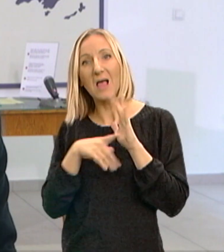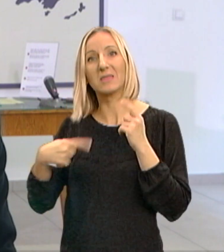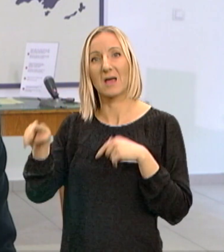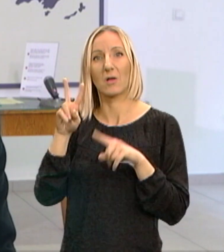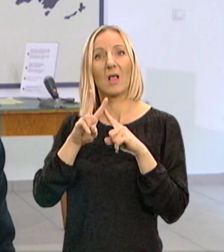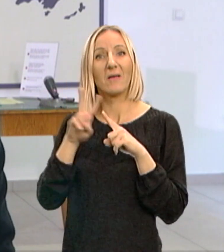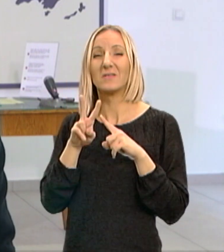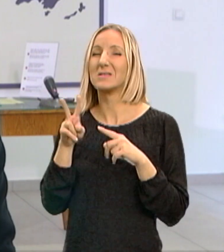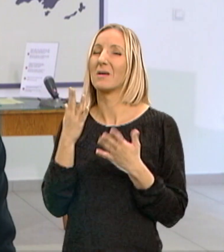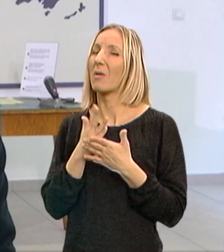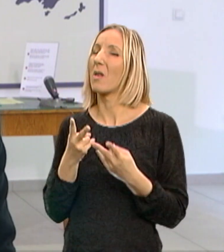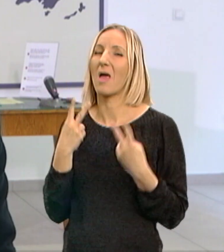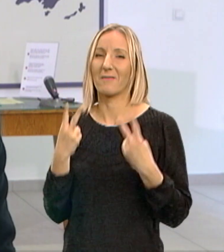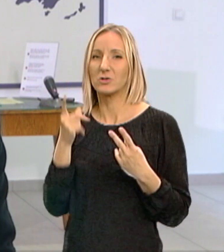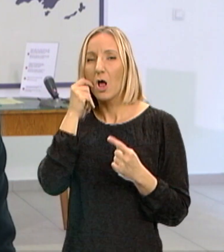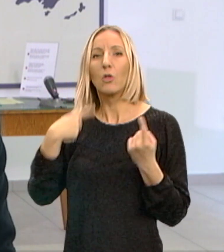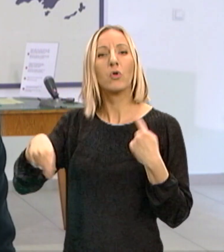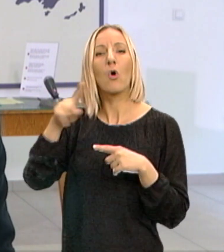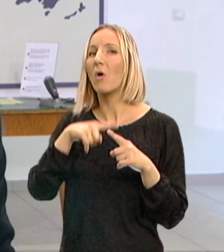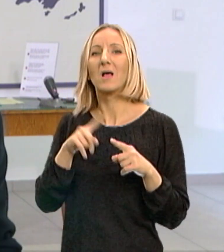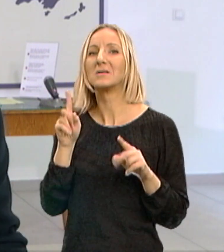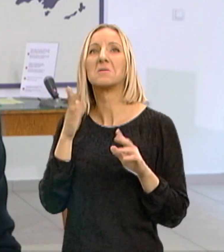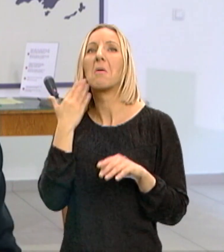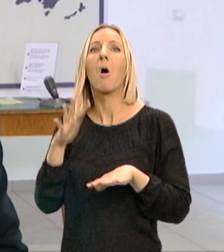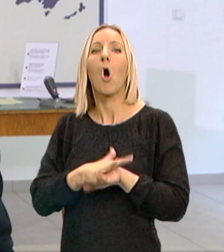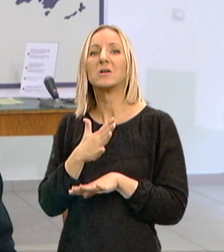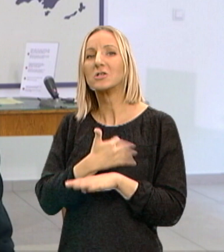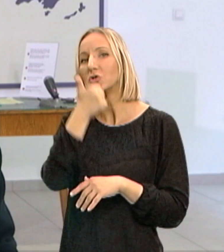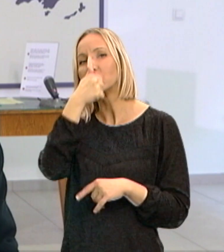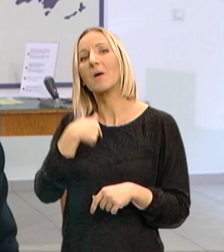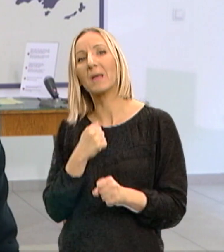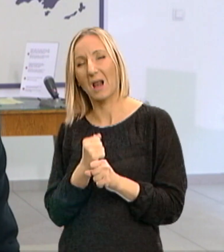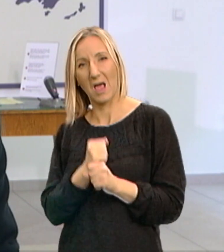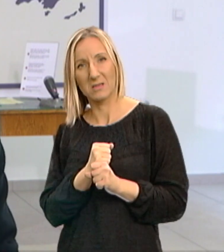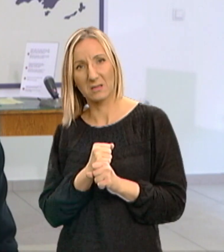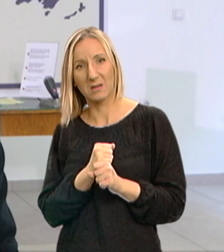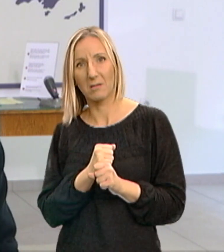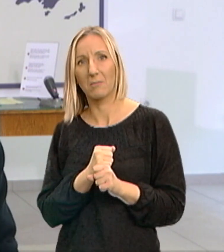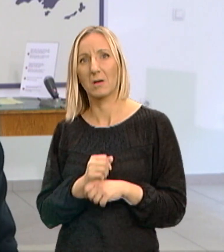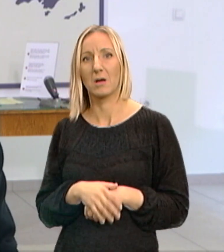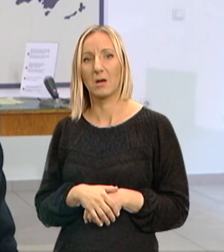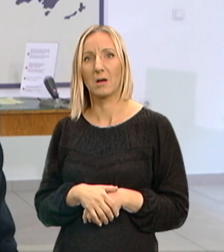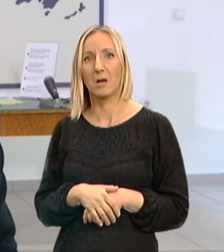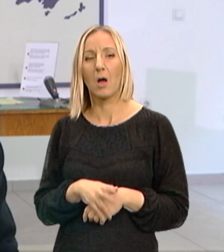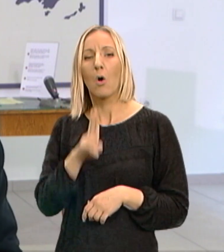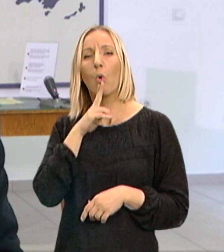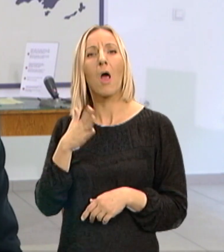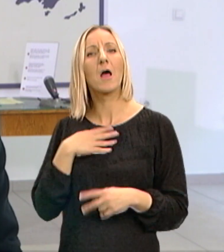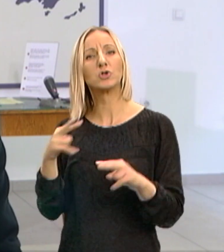bilo najbitnije, jer ljudi oko nas nisu imali osjećaj čime se bavimo, koji nam je formirana